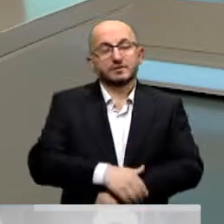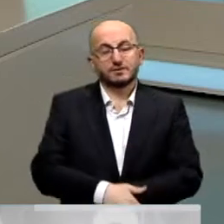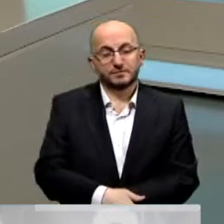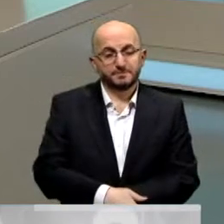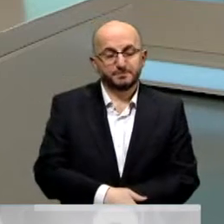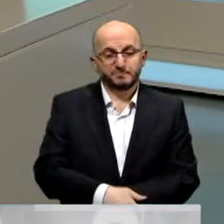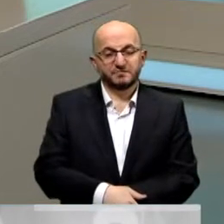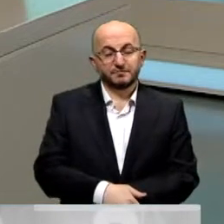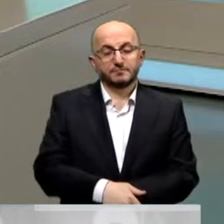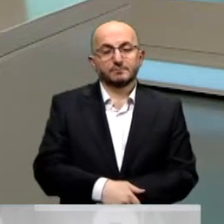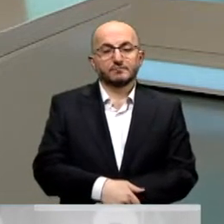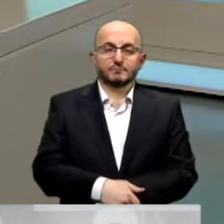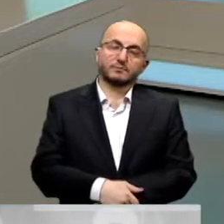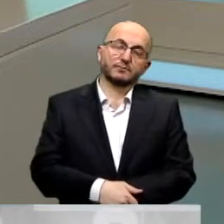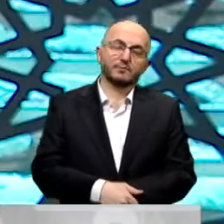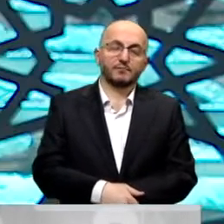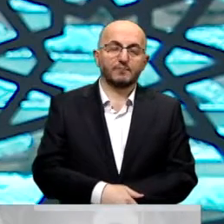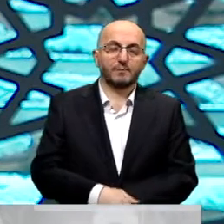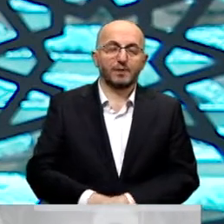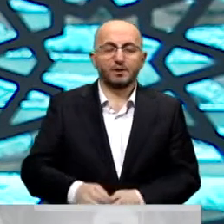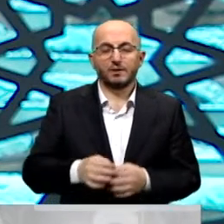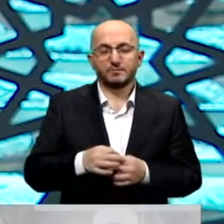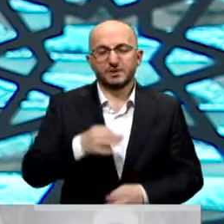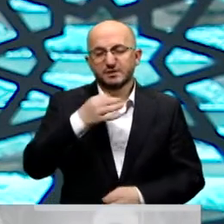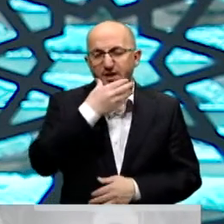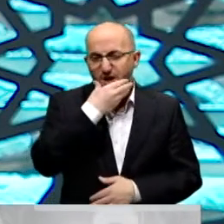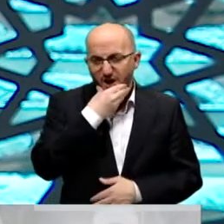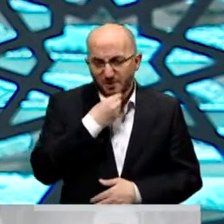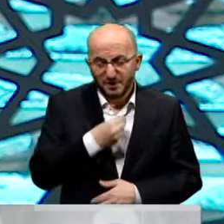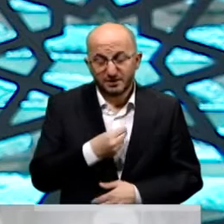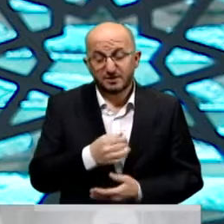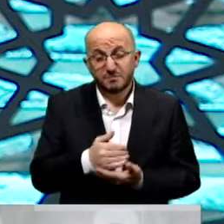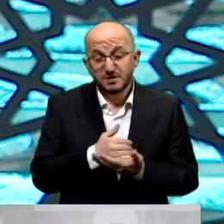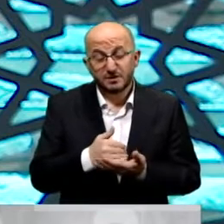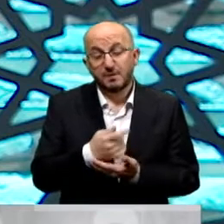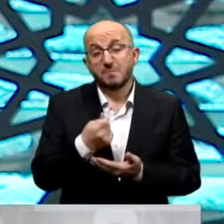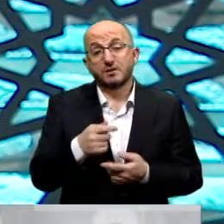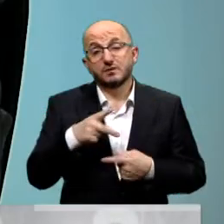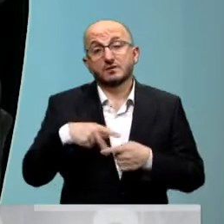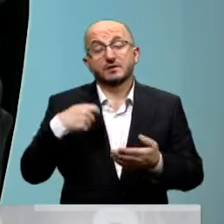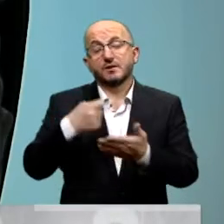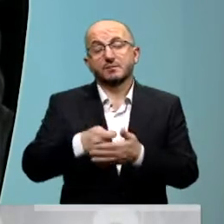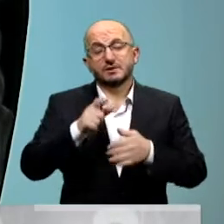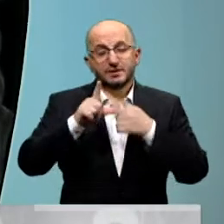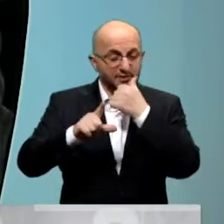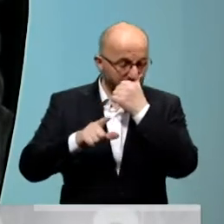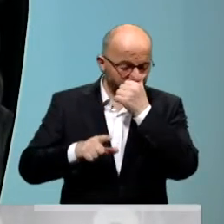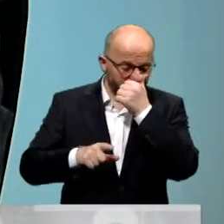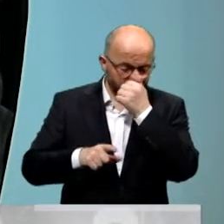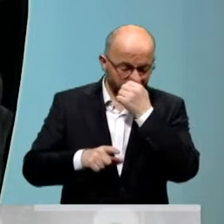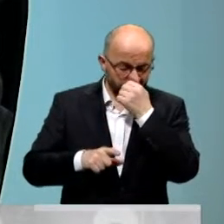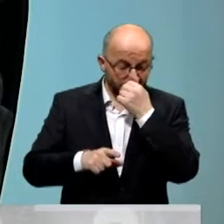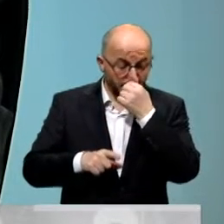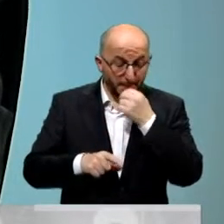Mehmet Bey'in selamları var bireysel emeklilik sisteminde biriken paralar da zekata tabi midir demiş Bireysel